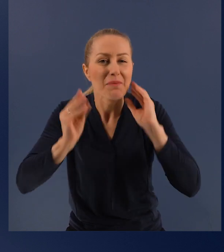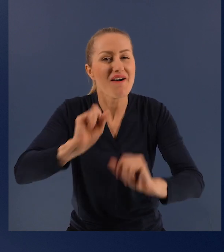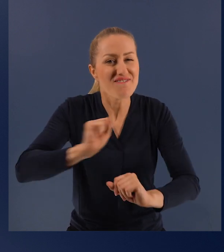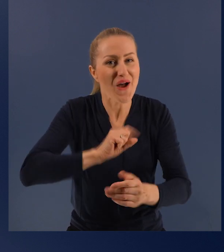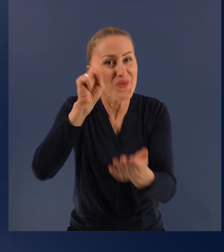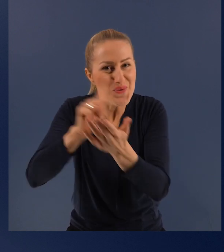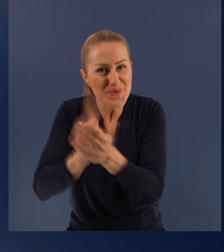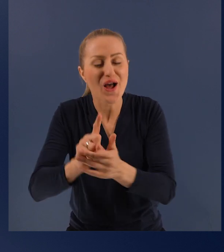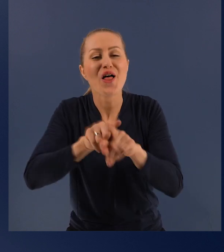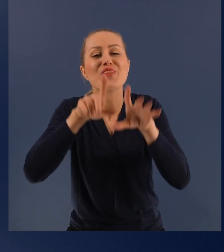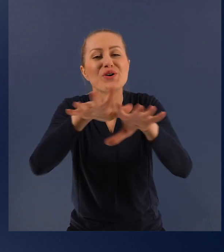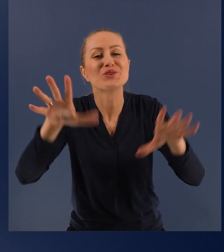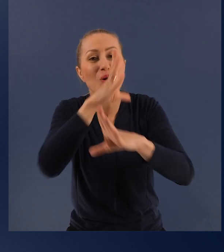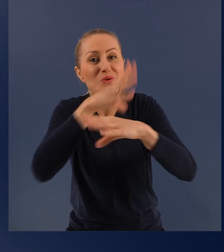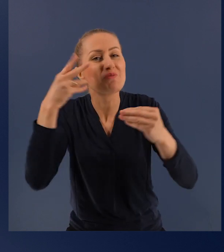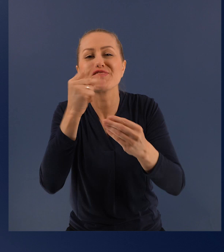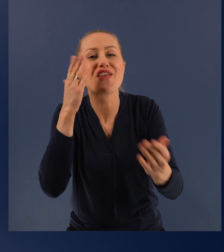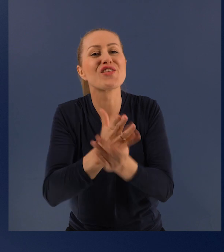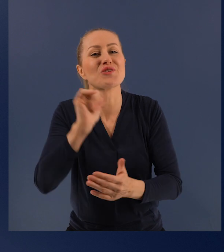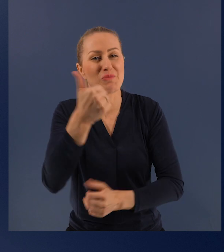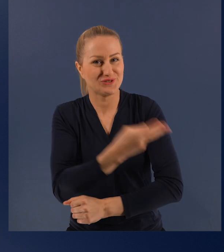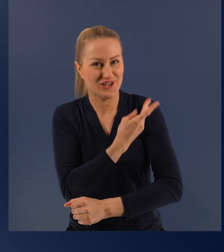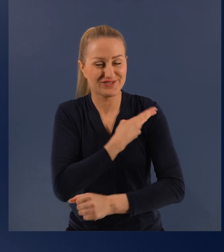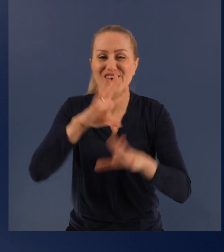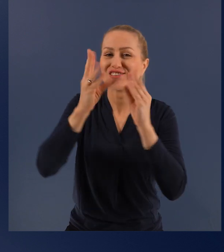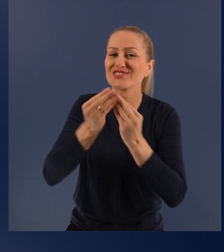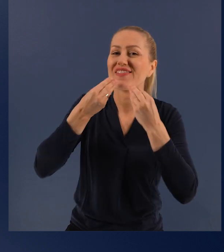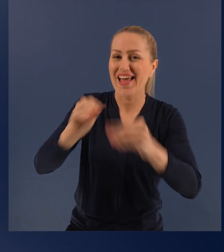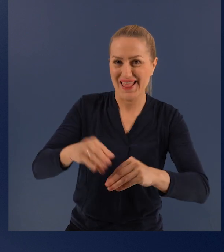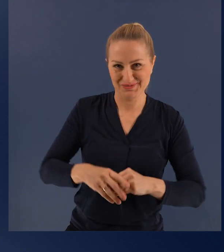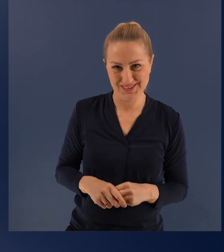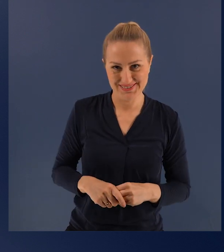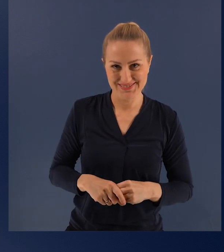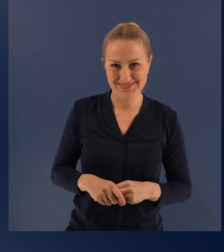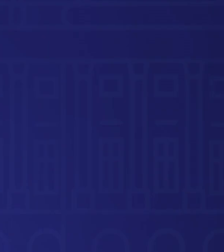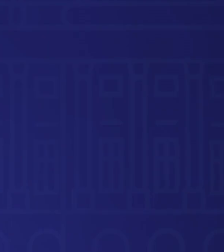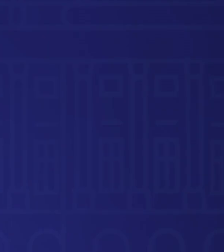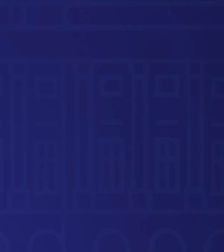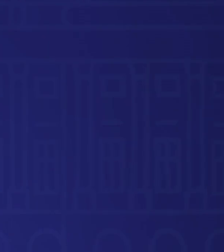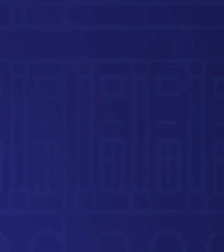powodzenia w szkole oraz dużo uśmiechu nie tylko w Dzień Dziecka. Wszystkiego najlepszego!